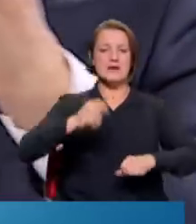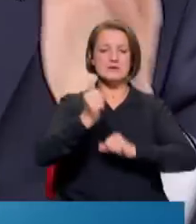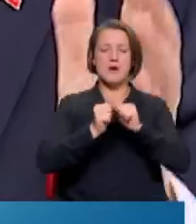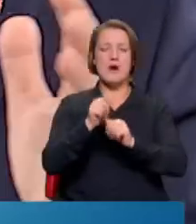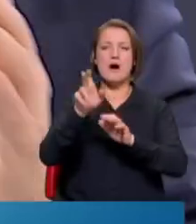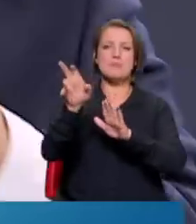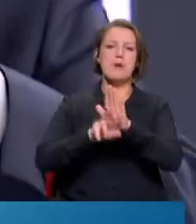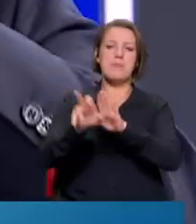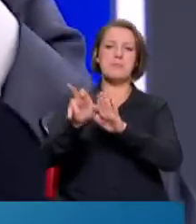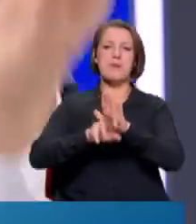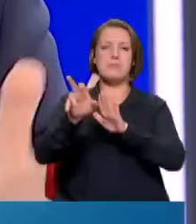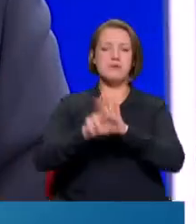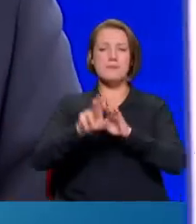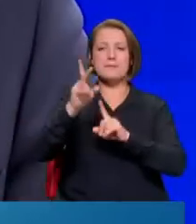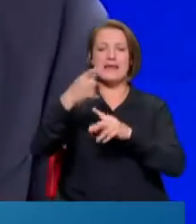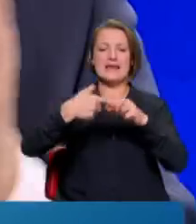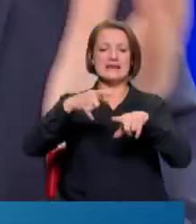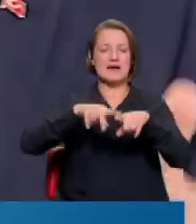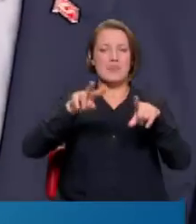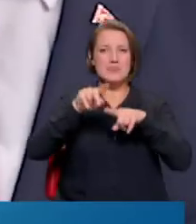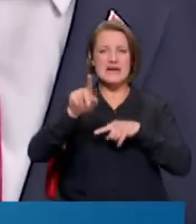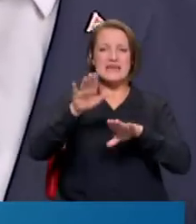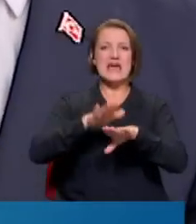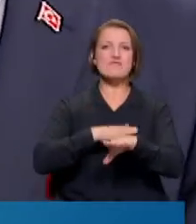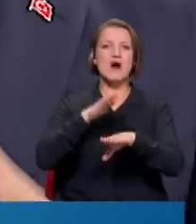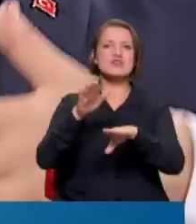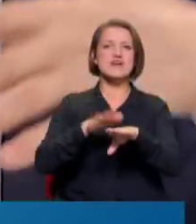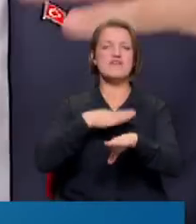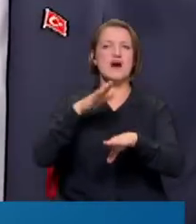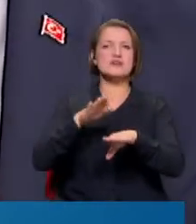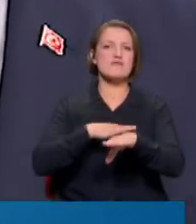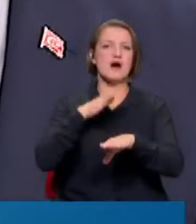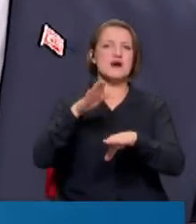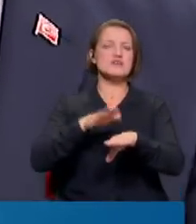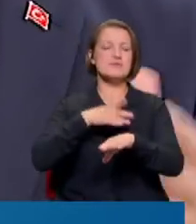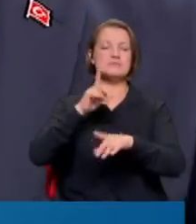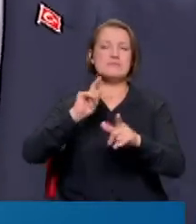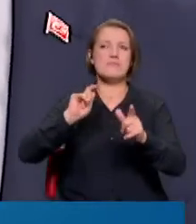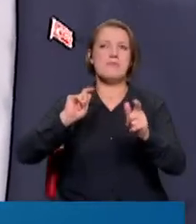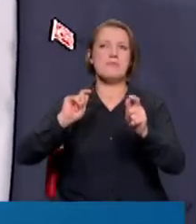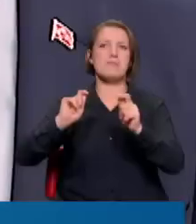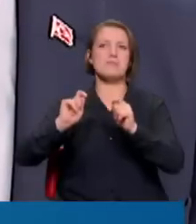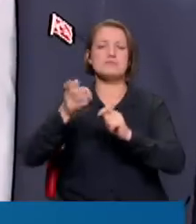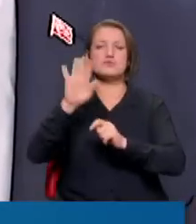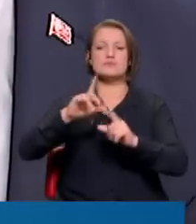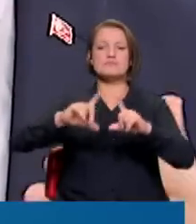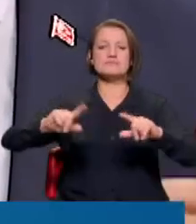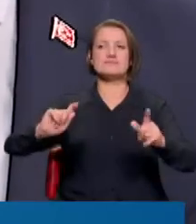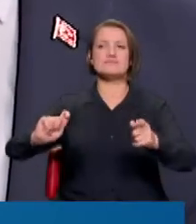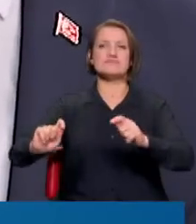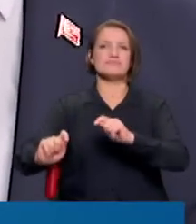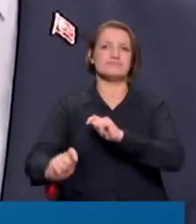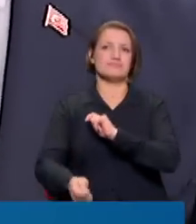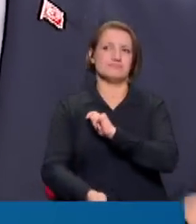İran'ı yavaş yavaş gözü kör kulağa sağır hale getirerek rejimini değiştirmeyi ve orada belki haritayı değiştirmeleri